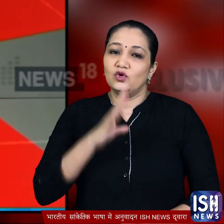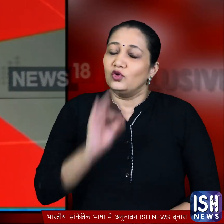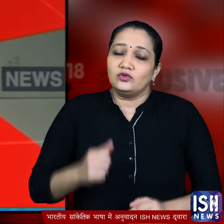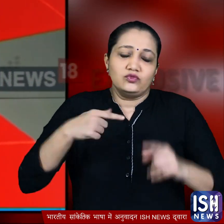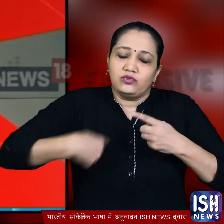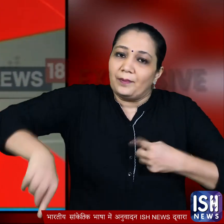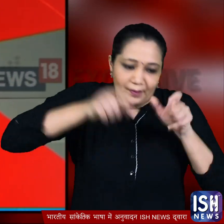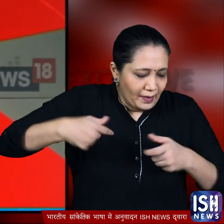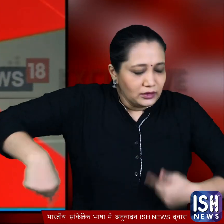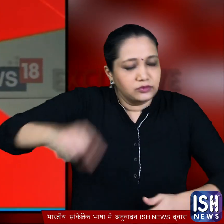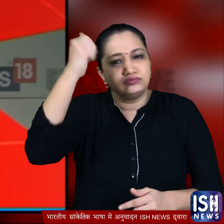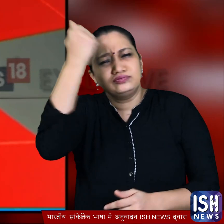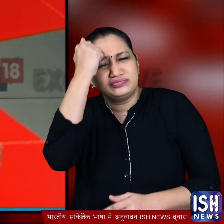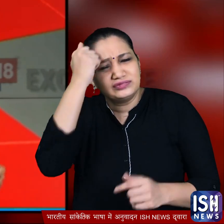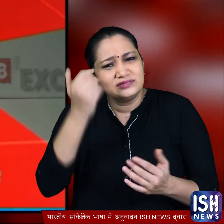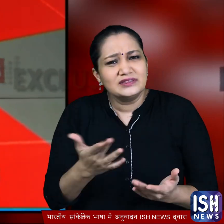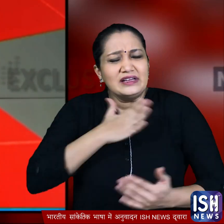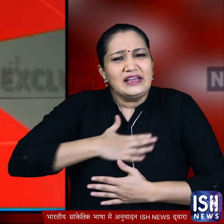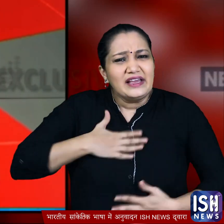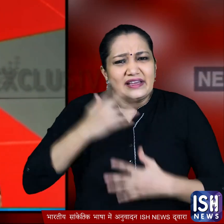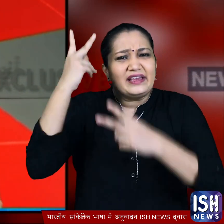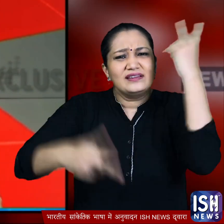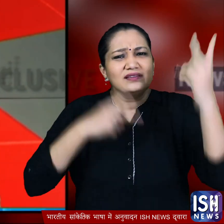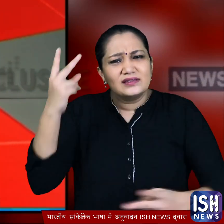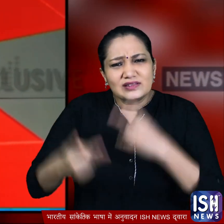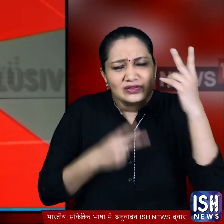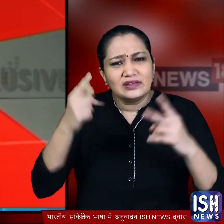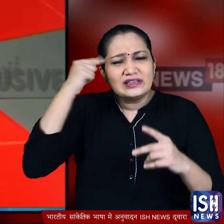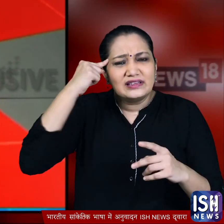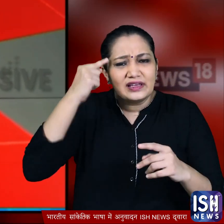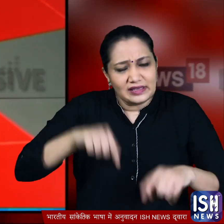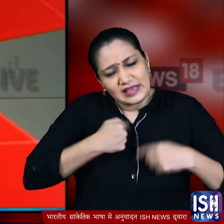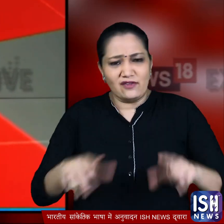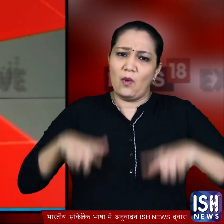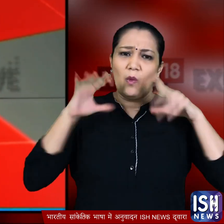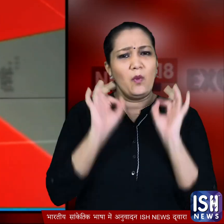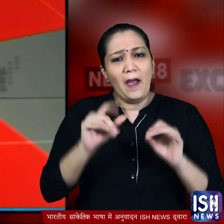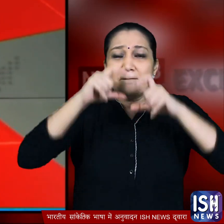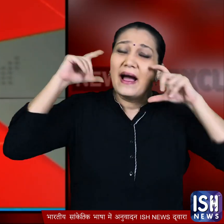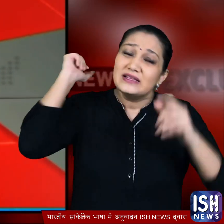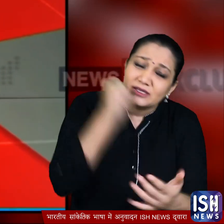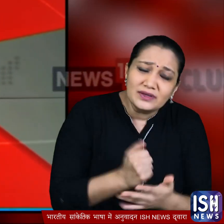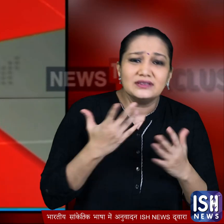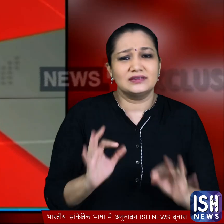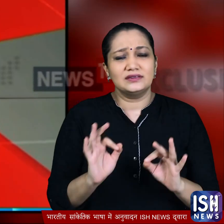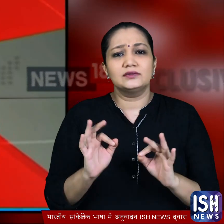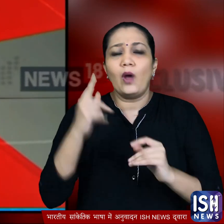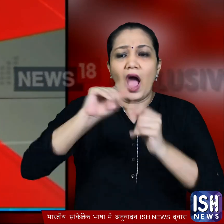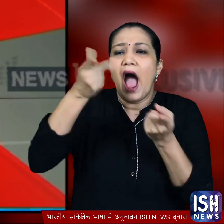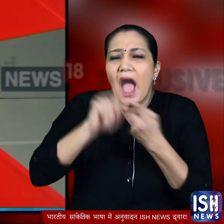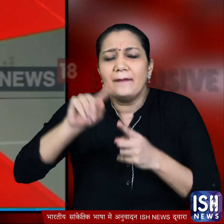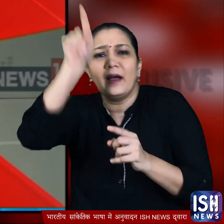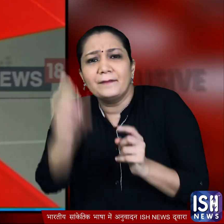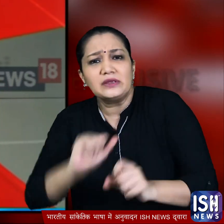के झाइल और ढीठ हैं जो सैर सपाटे में ये भूल गए हैं कि खुद ठीक होने पर भी मास्क लगाना जरूरी है ताकि